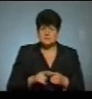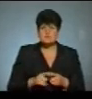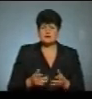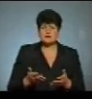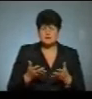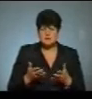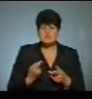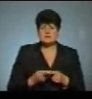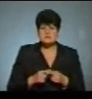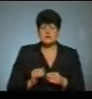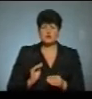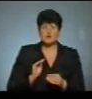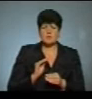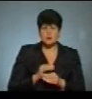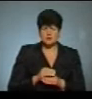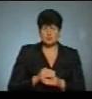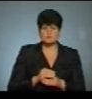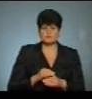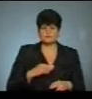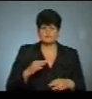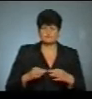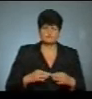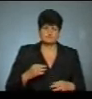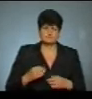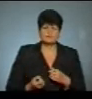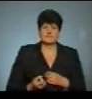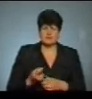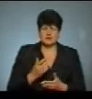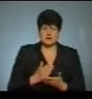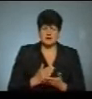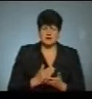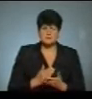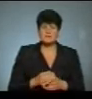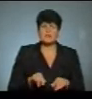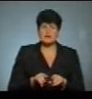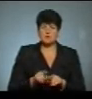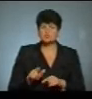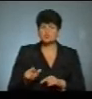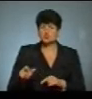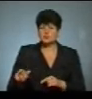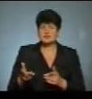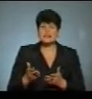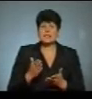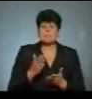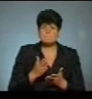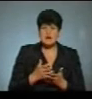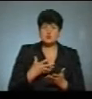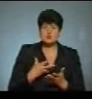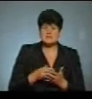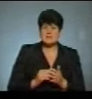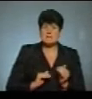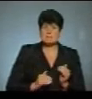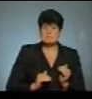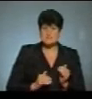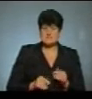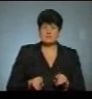це додаткове психічне напруження негативне виникає. Також люди, які мають свій бізнес,